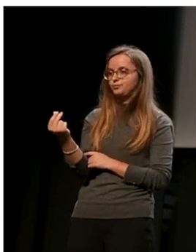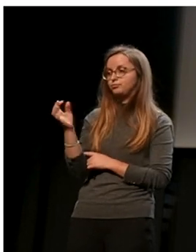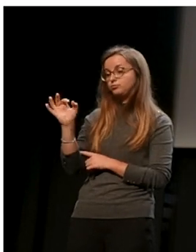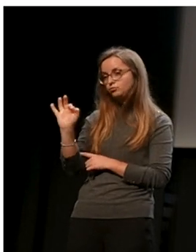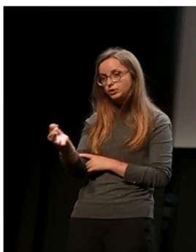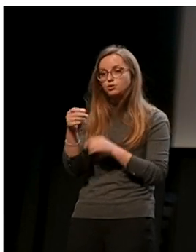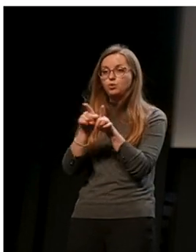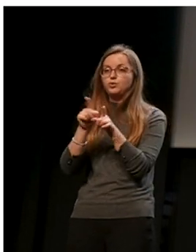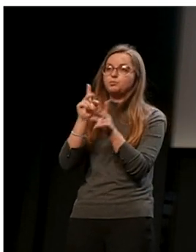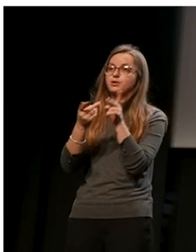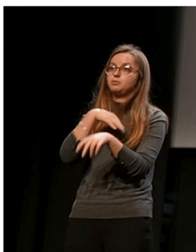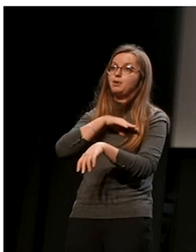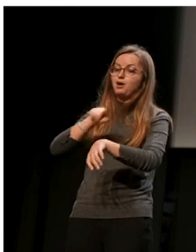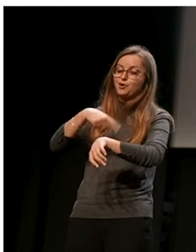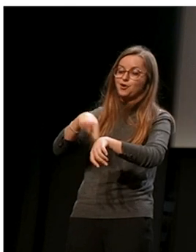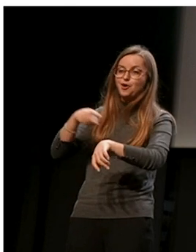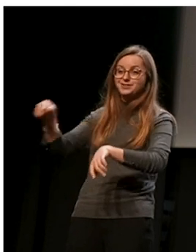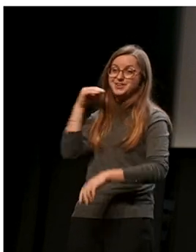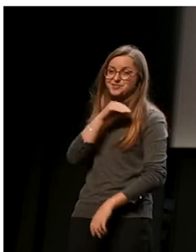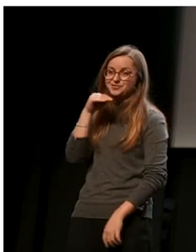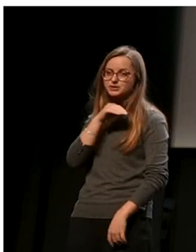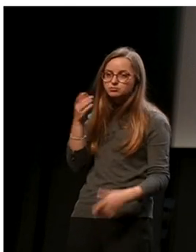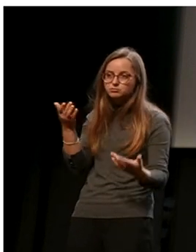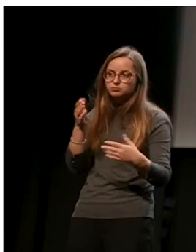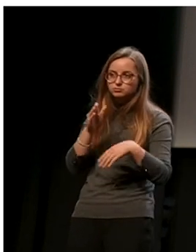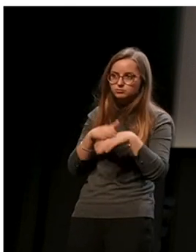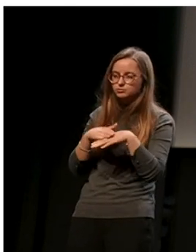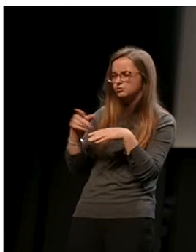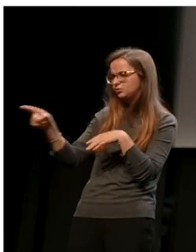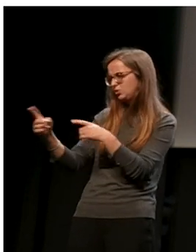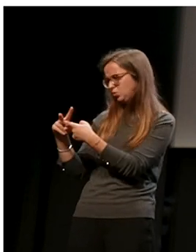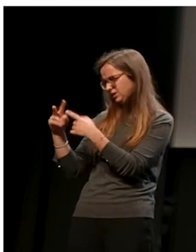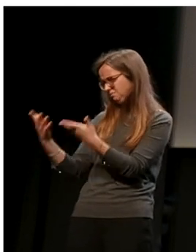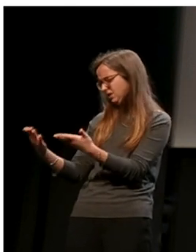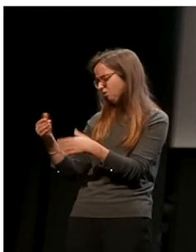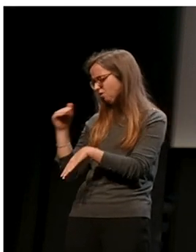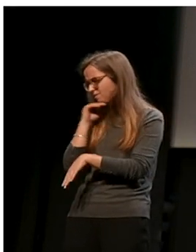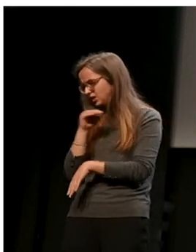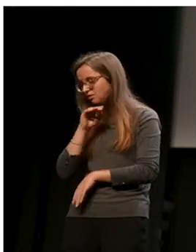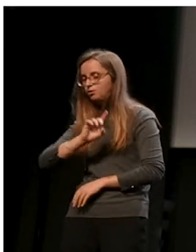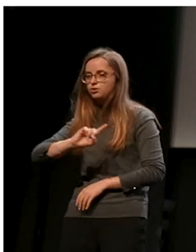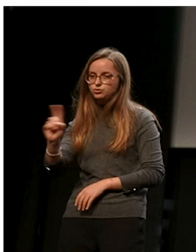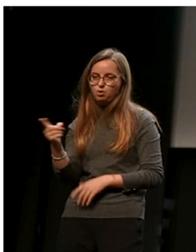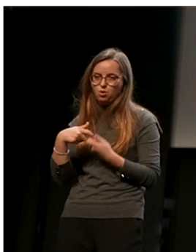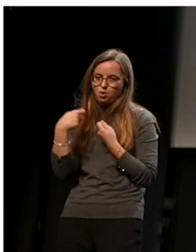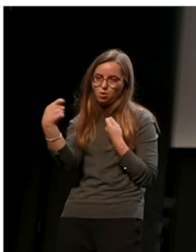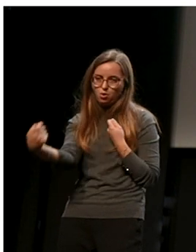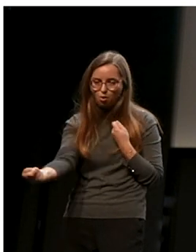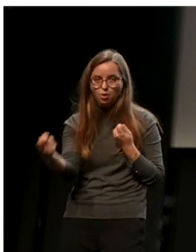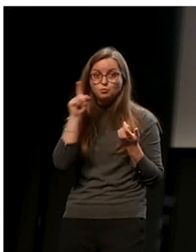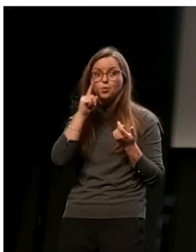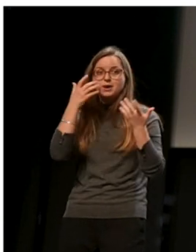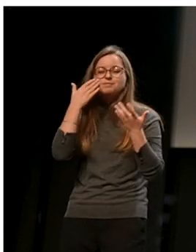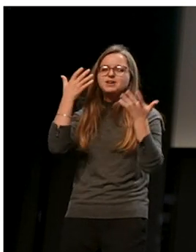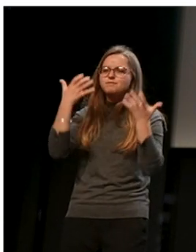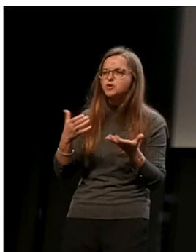aussi, mais j'ai du mal à voir comment on peut gagner du temps avec l'outil tel qu'il est actuellement. Parce que pour obtenir